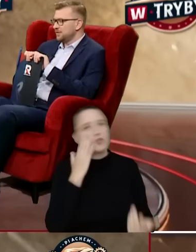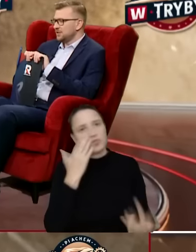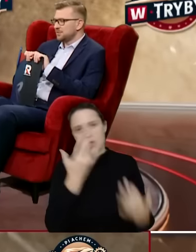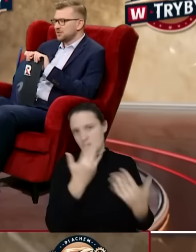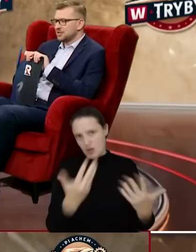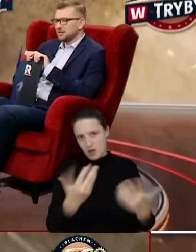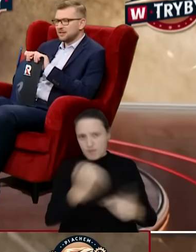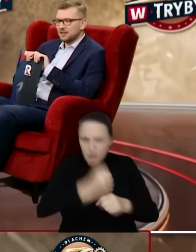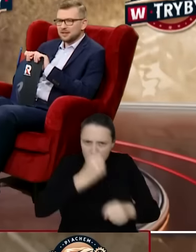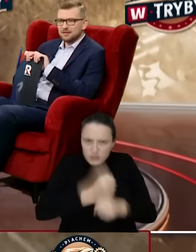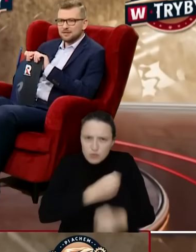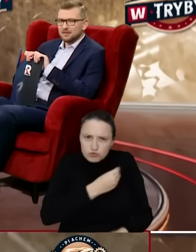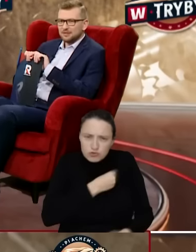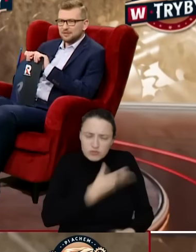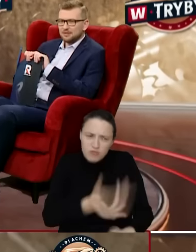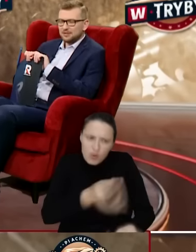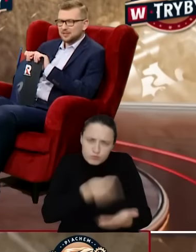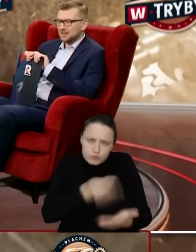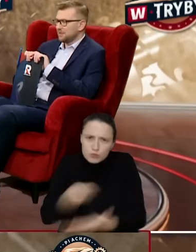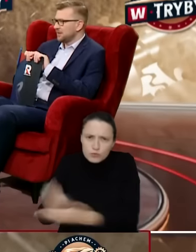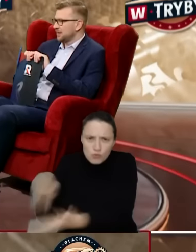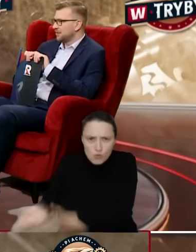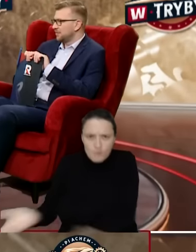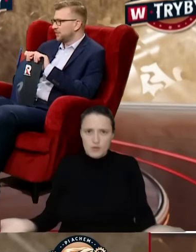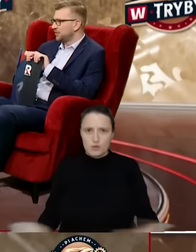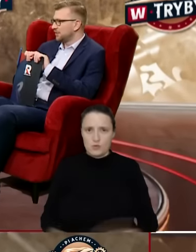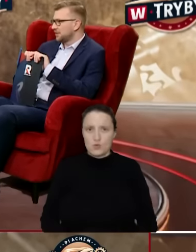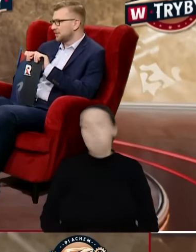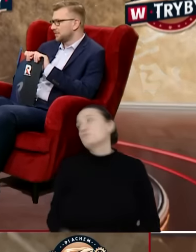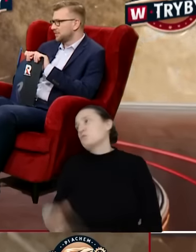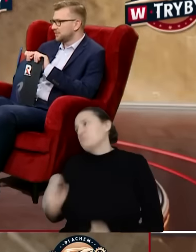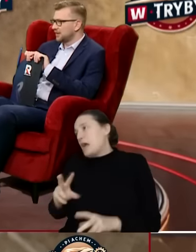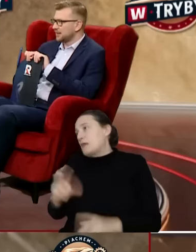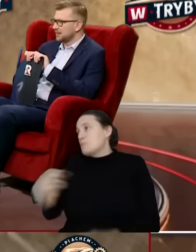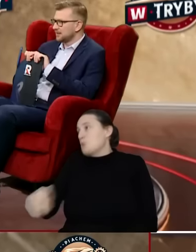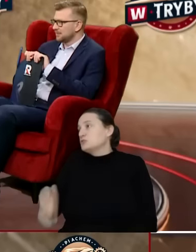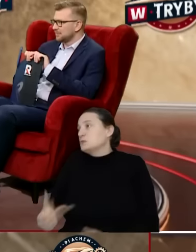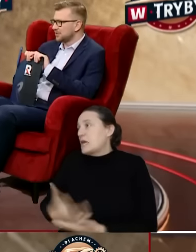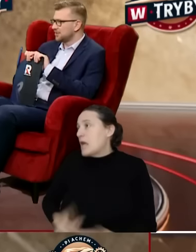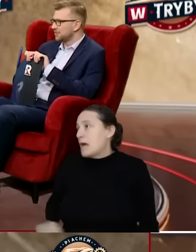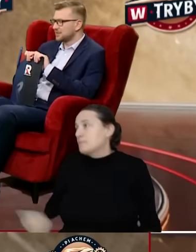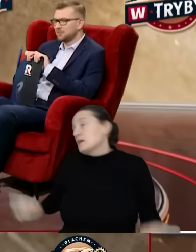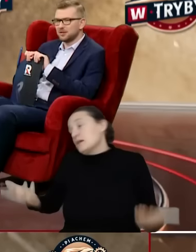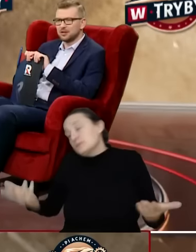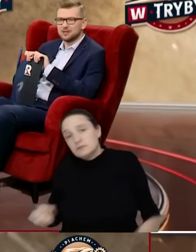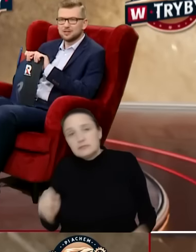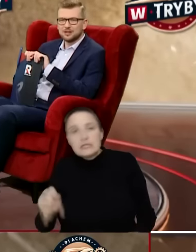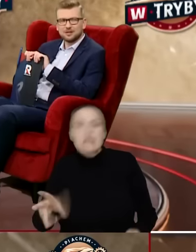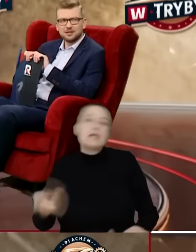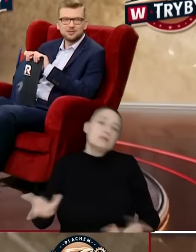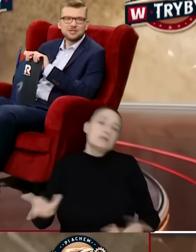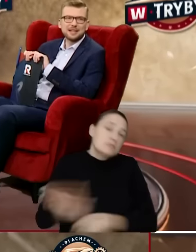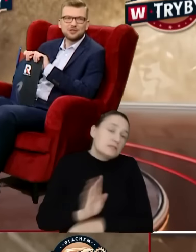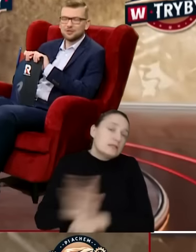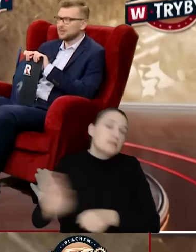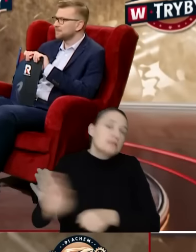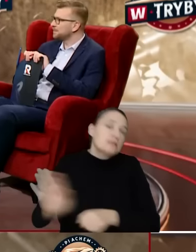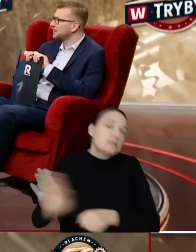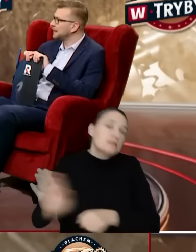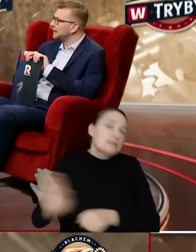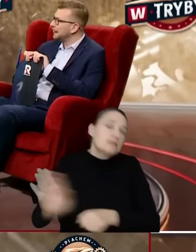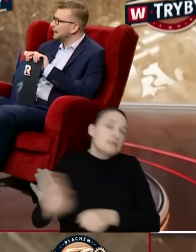no oczywiście, no przecież tyle się zarabia jako poseł, jako wszelaki przedsiębiorca polityczny. Że nie,